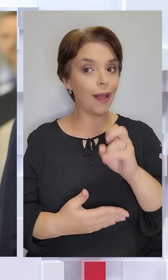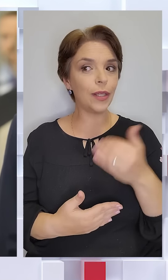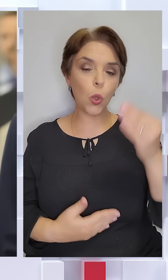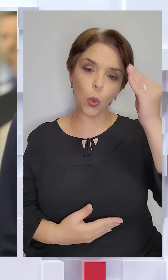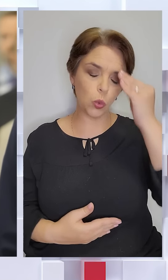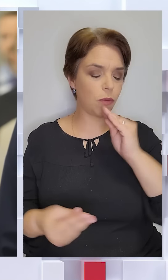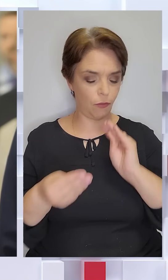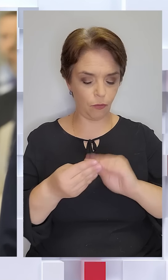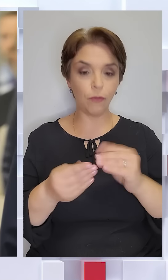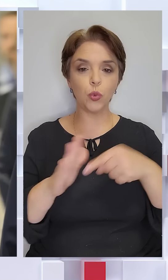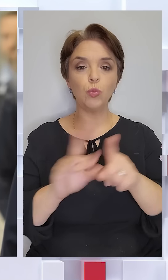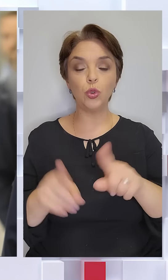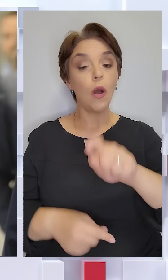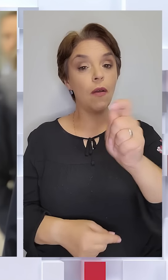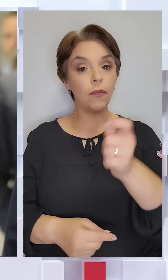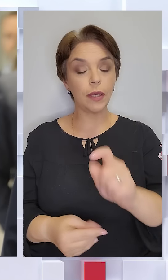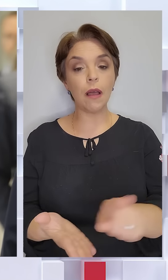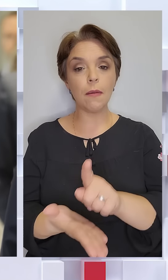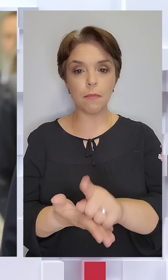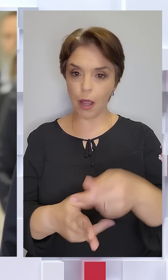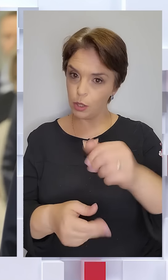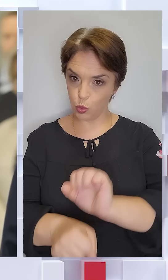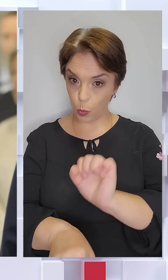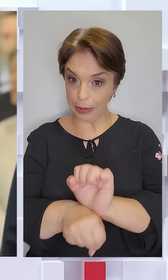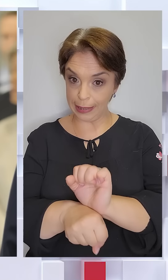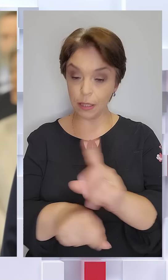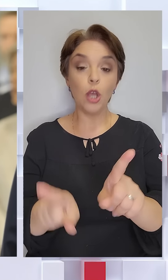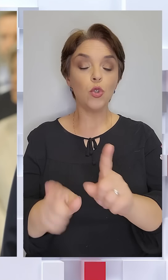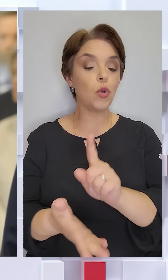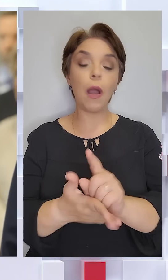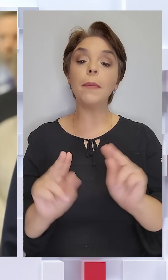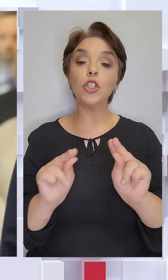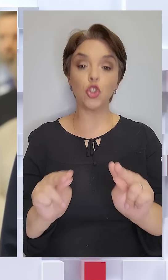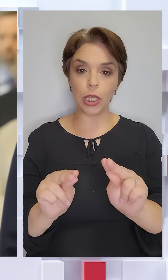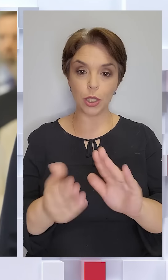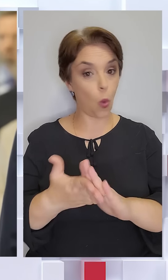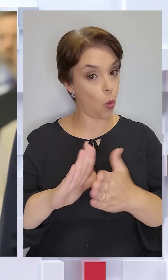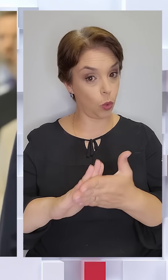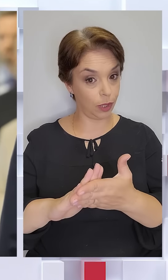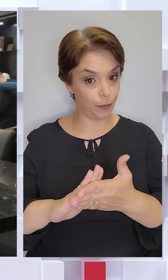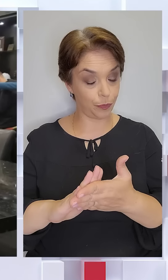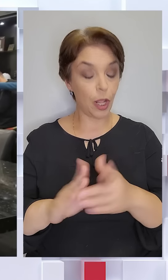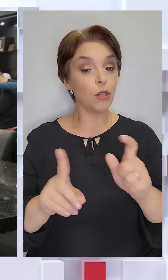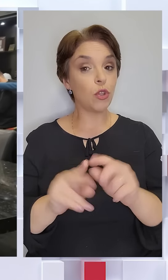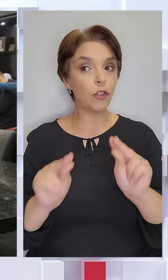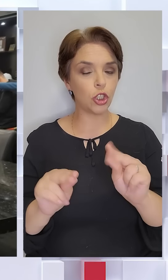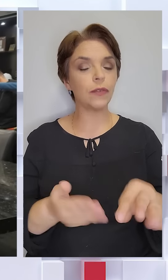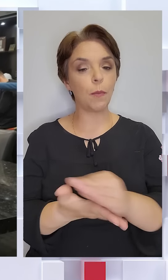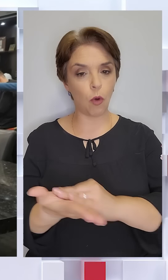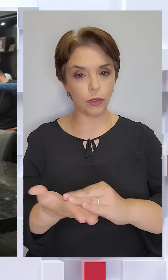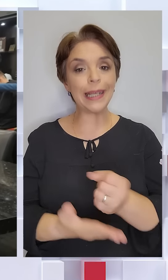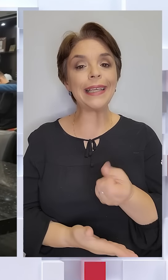його думка не змінилася у тому, що війна має зупинитися і що має бути чесна угода. Слово «чесно» він